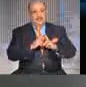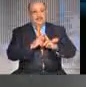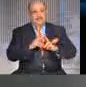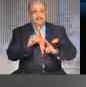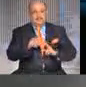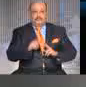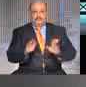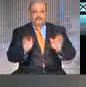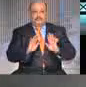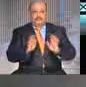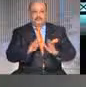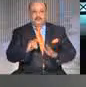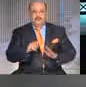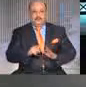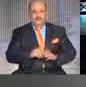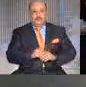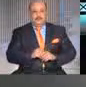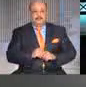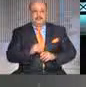بقاعة الفن الرابع.